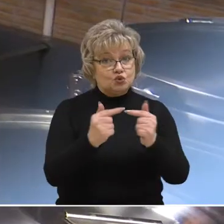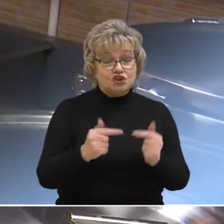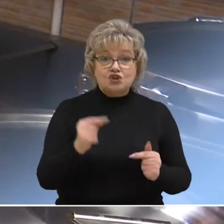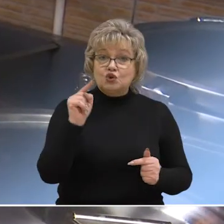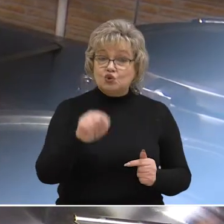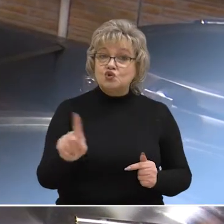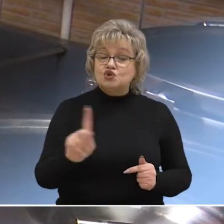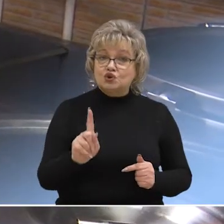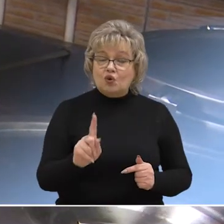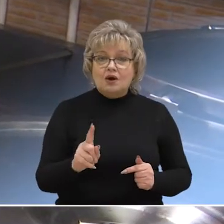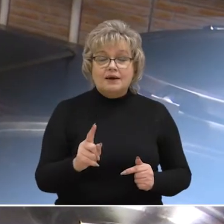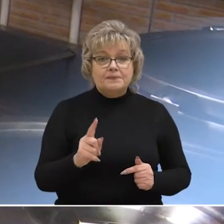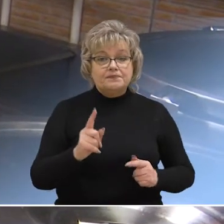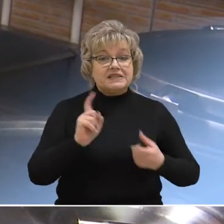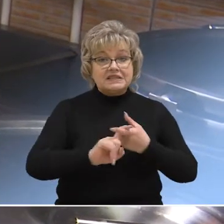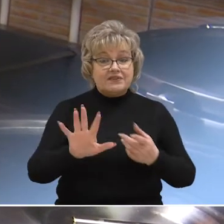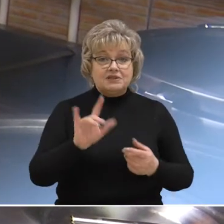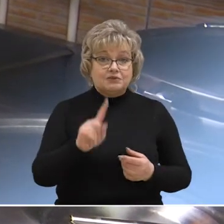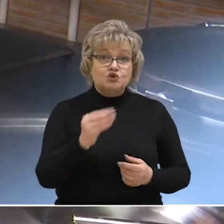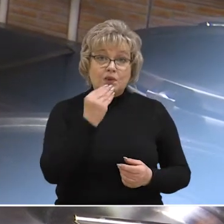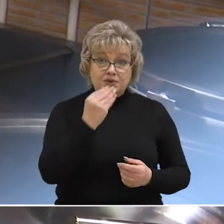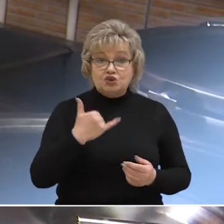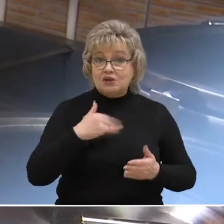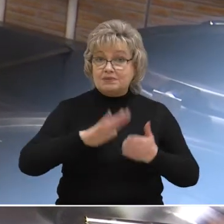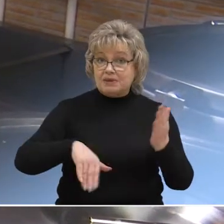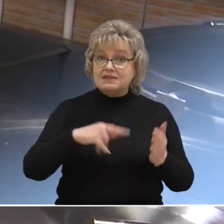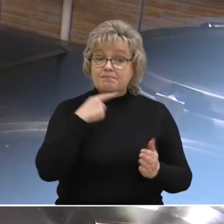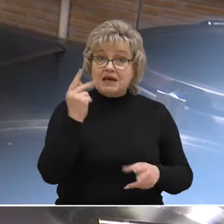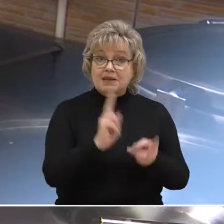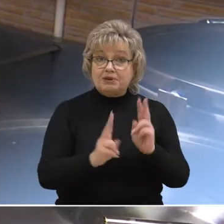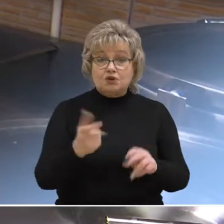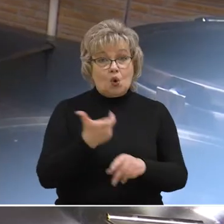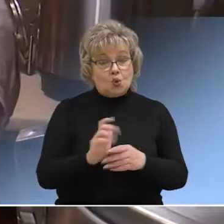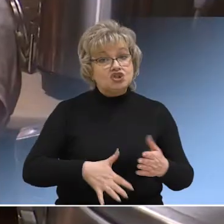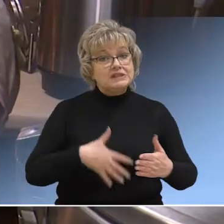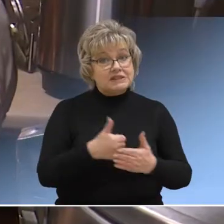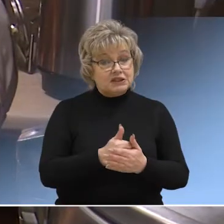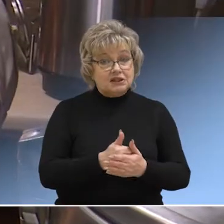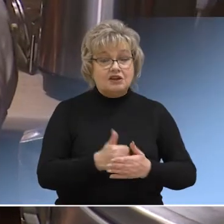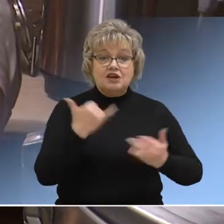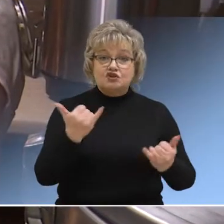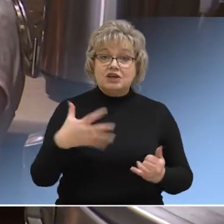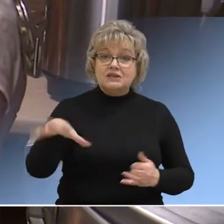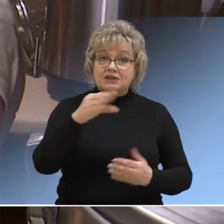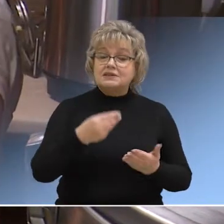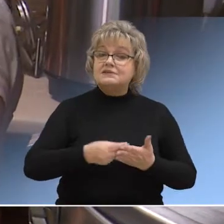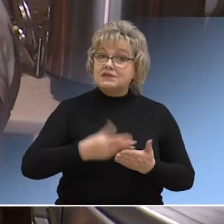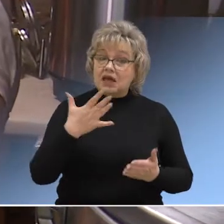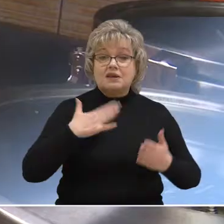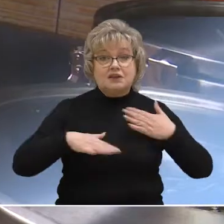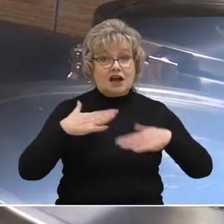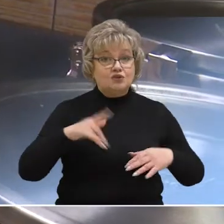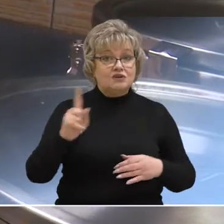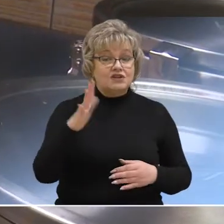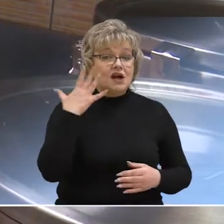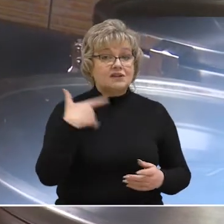что независимо от того, что пища у нас без мяса приготовлена, очень сытная. Сейчас они очень это ценят и радуются